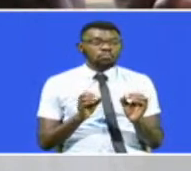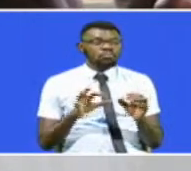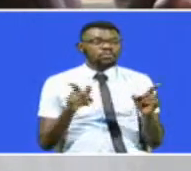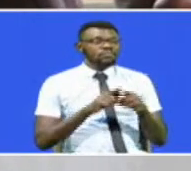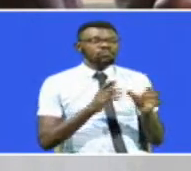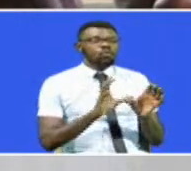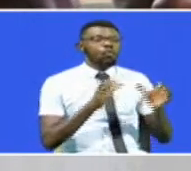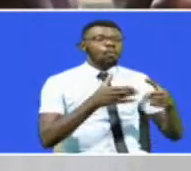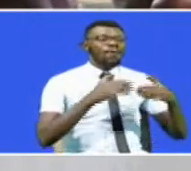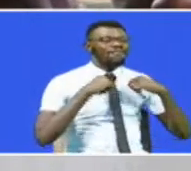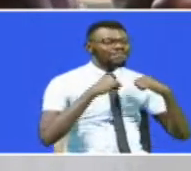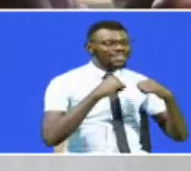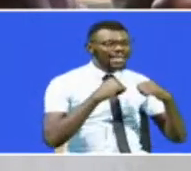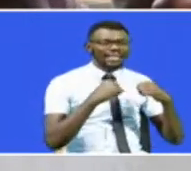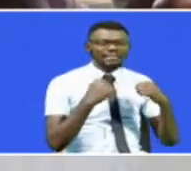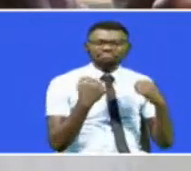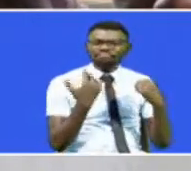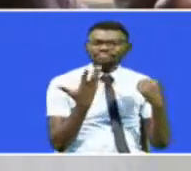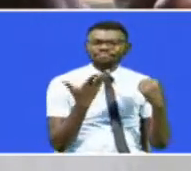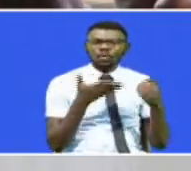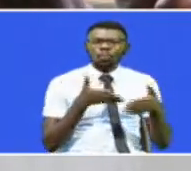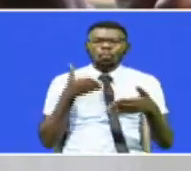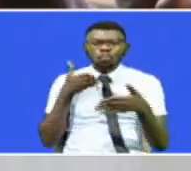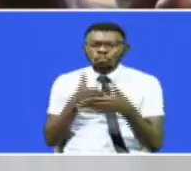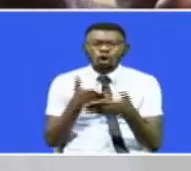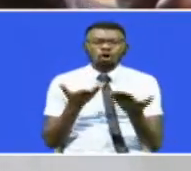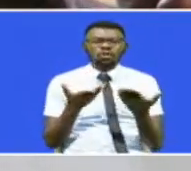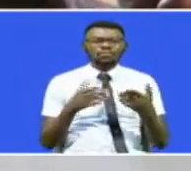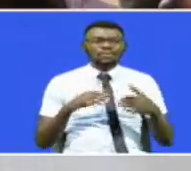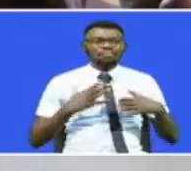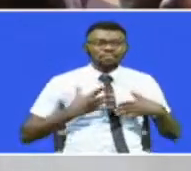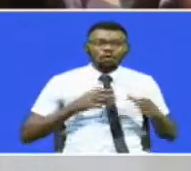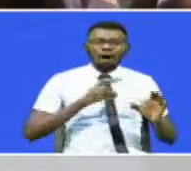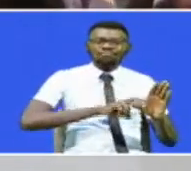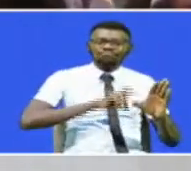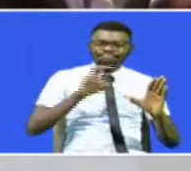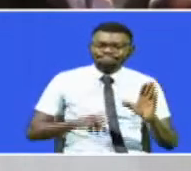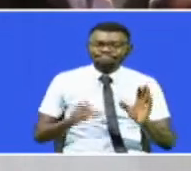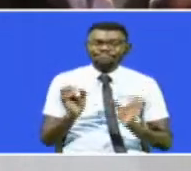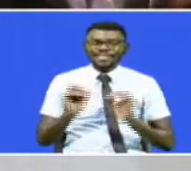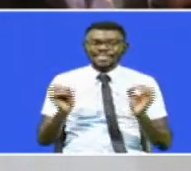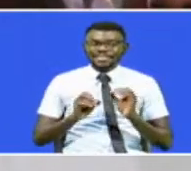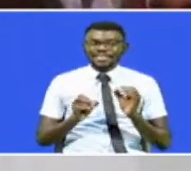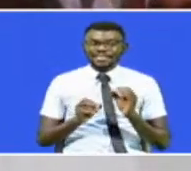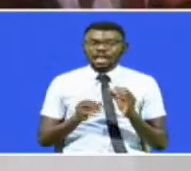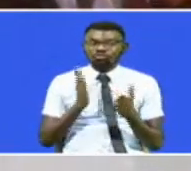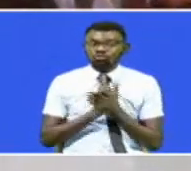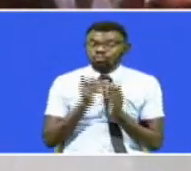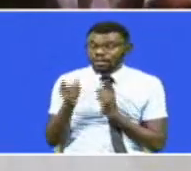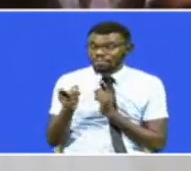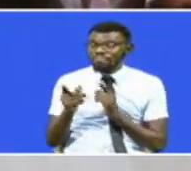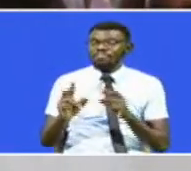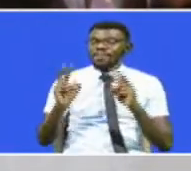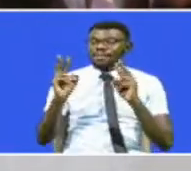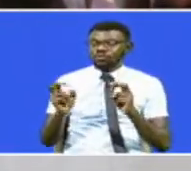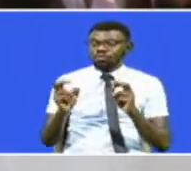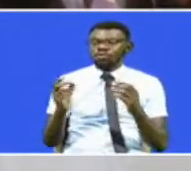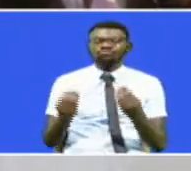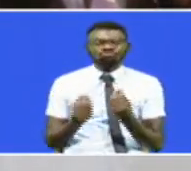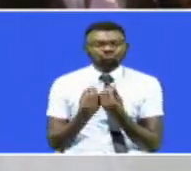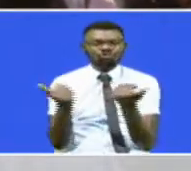enforcement officers, really, they don't want them to stop and drop that particular passenger. And this is an issue that it has to be handled